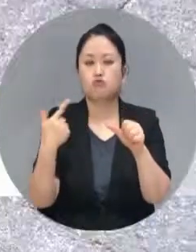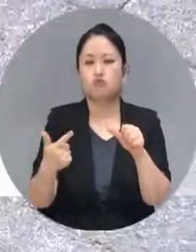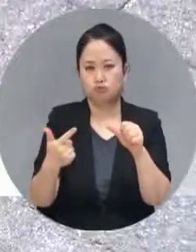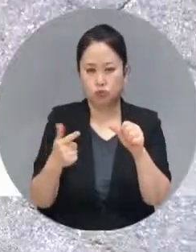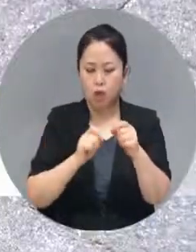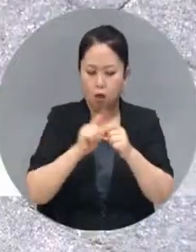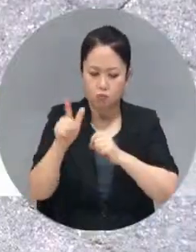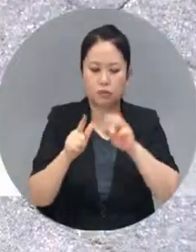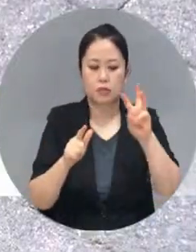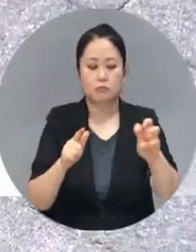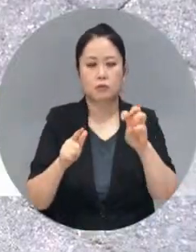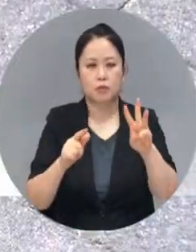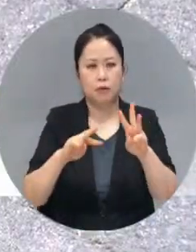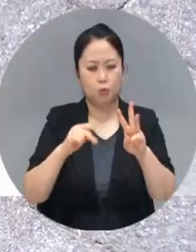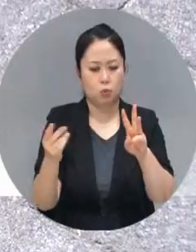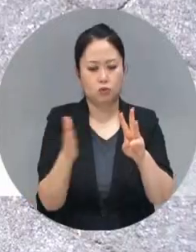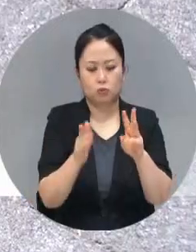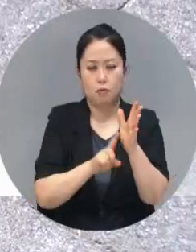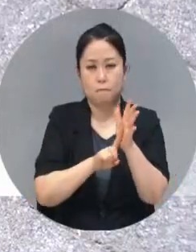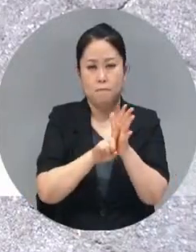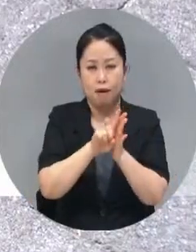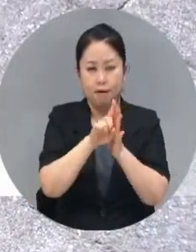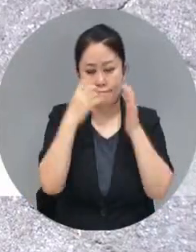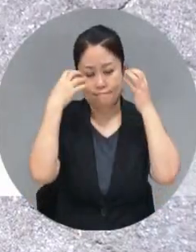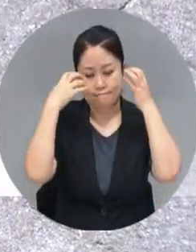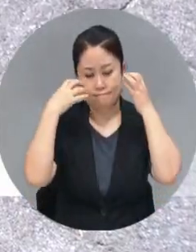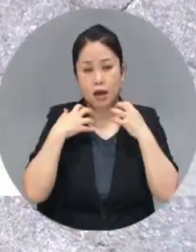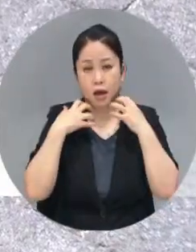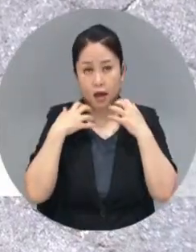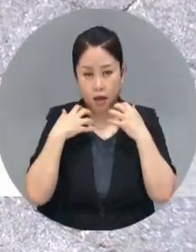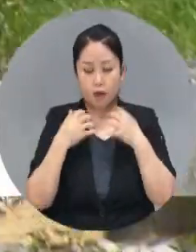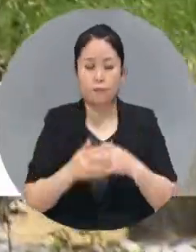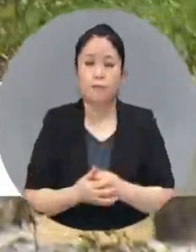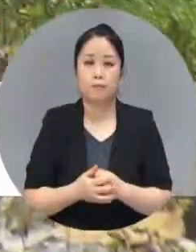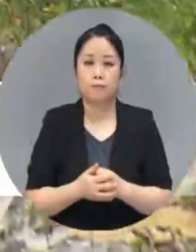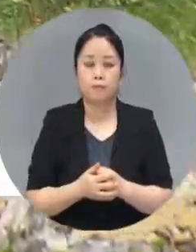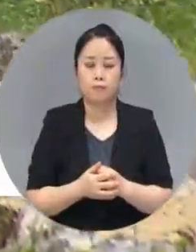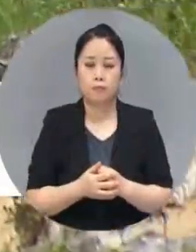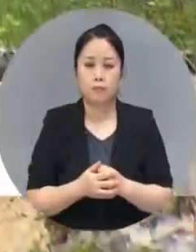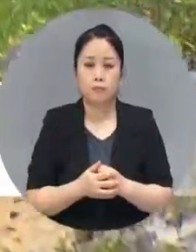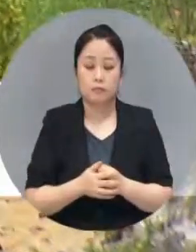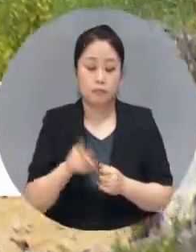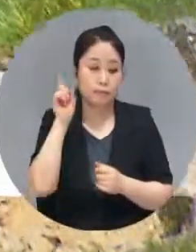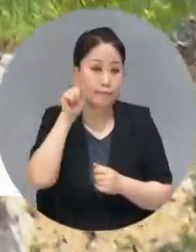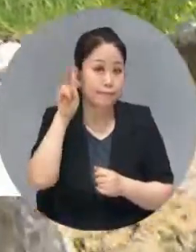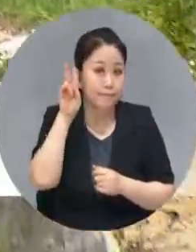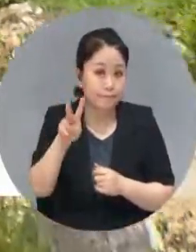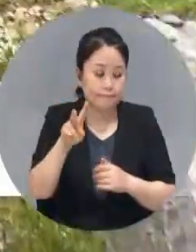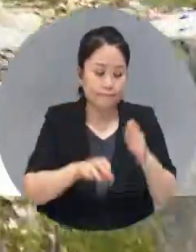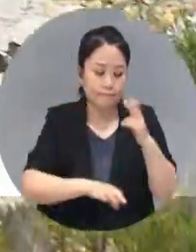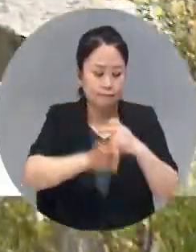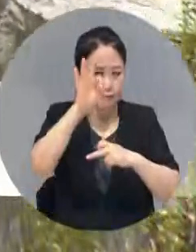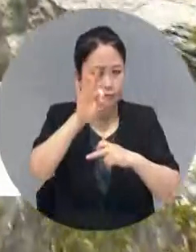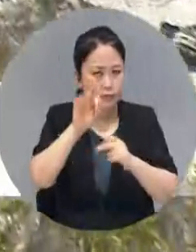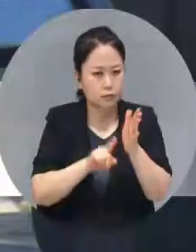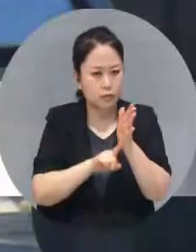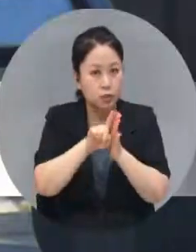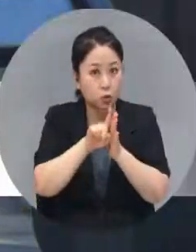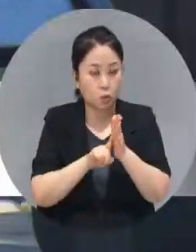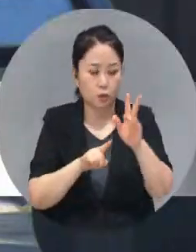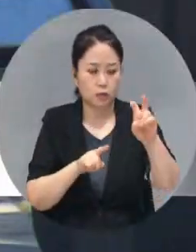지역이 33도 안팎까지 오르면서 찌는듯한 무더운 날씨를 보였습니다 내일과 모레도 아침 최저 기온